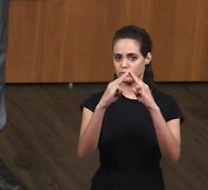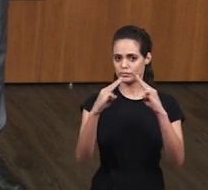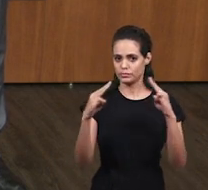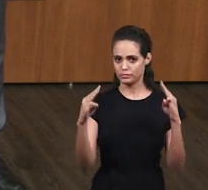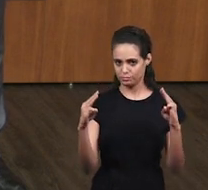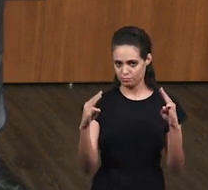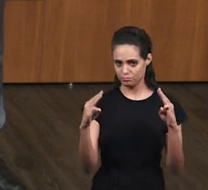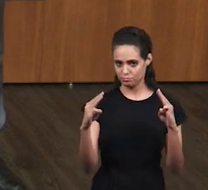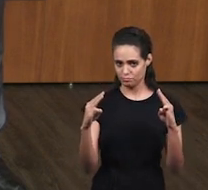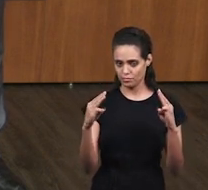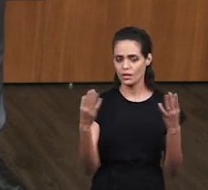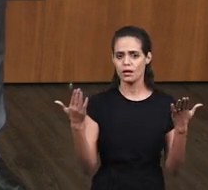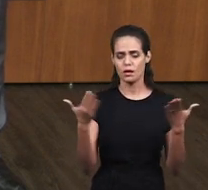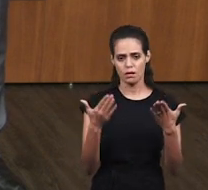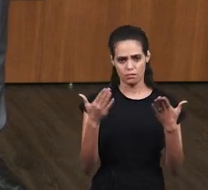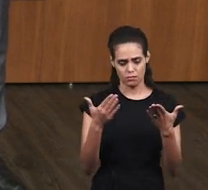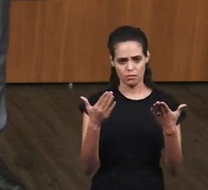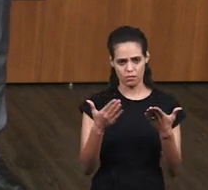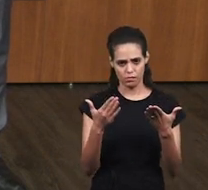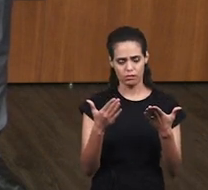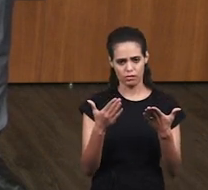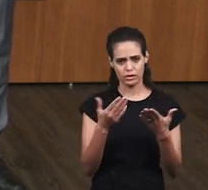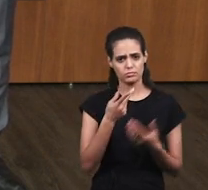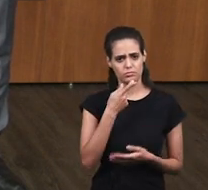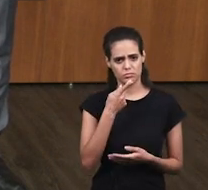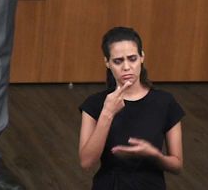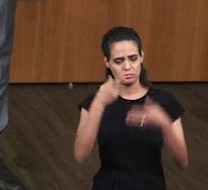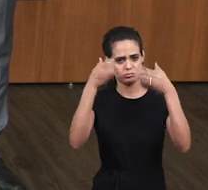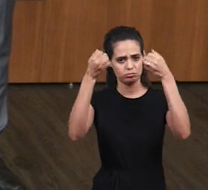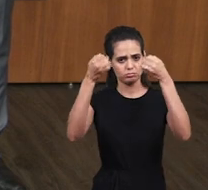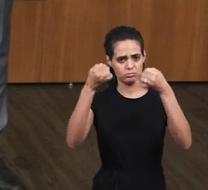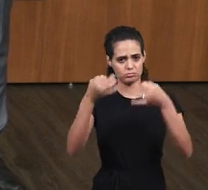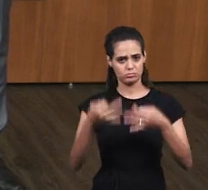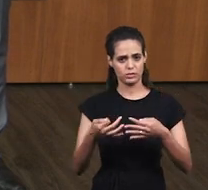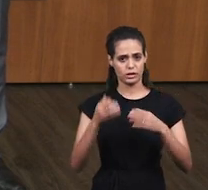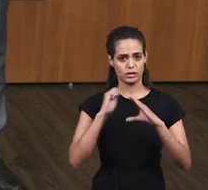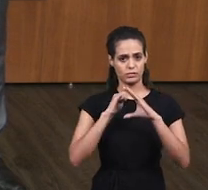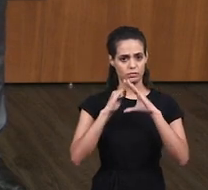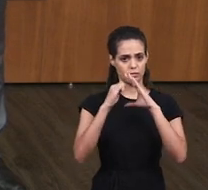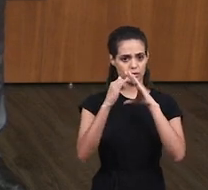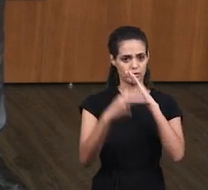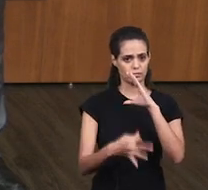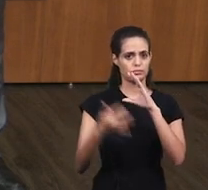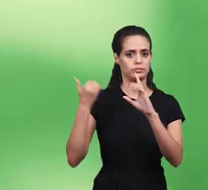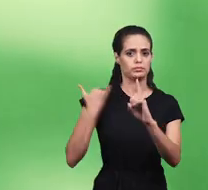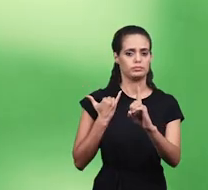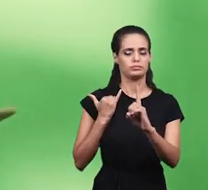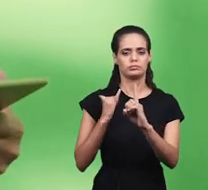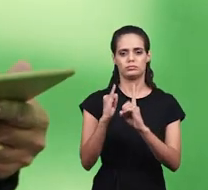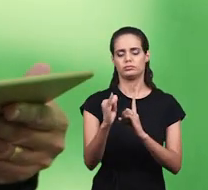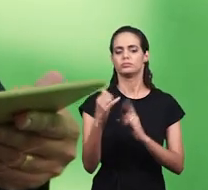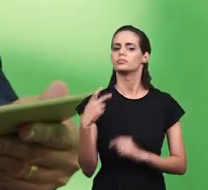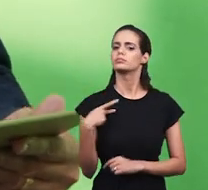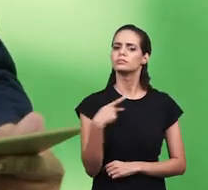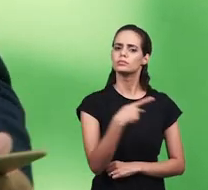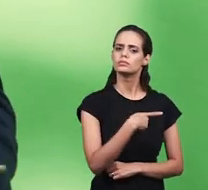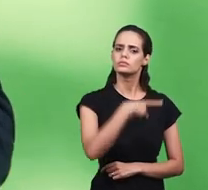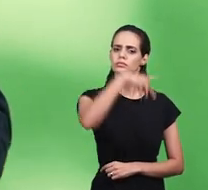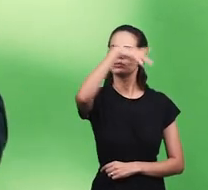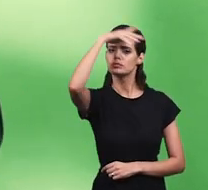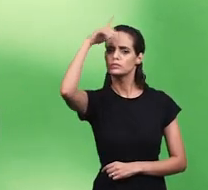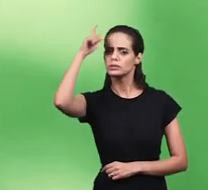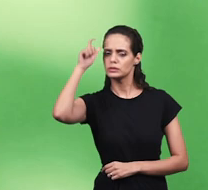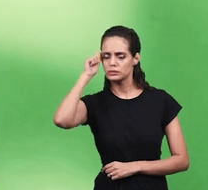Il nous explique les aspects prophétiques. Pasteur Amadeu, la Bible dit